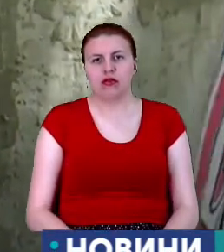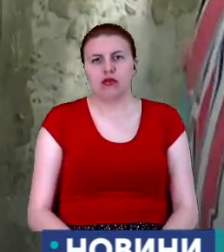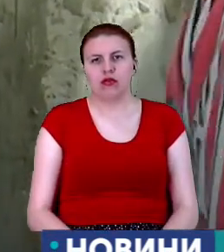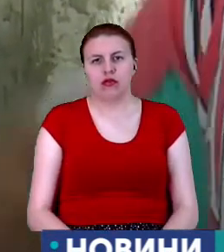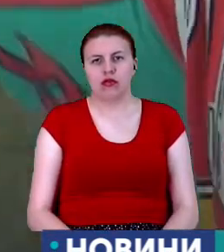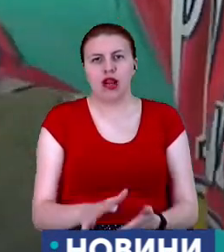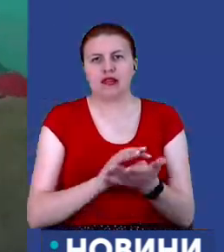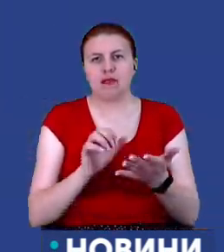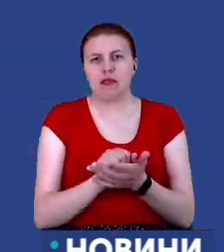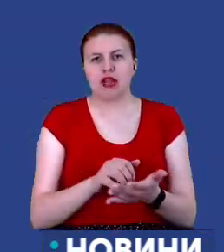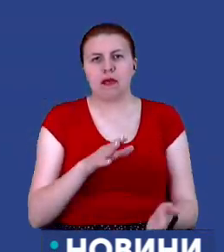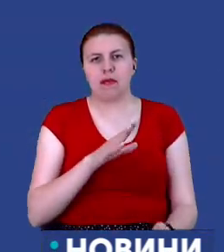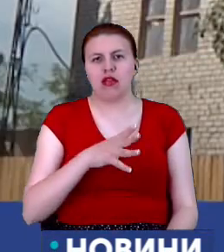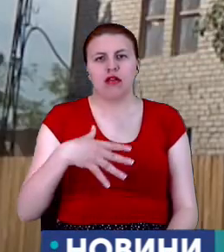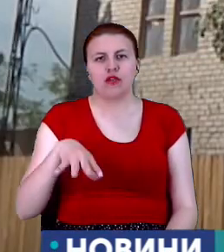була всього.